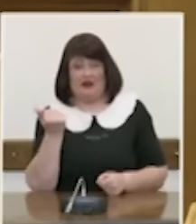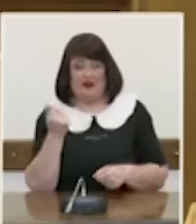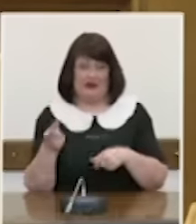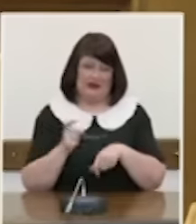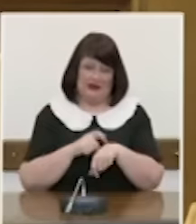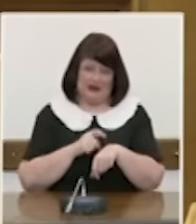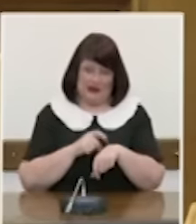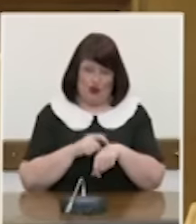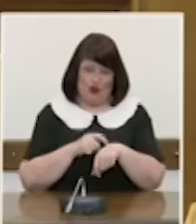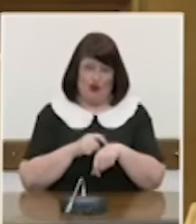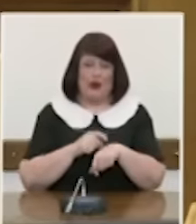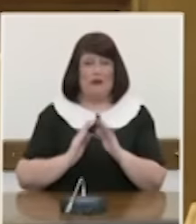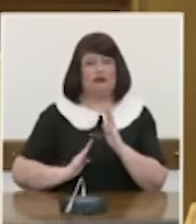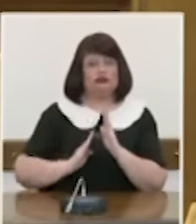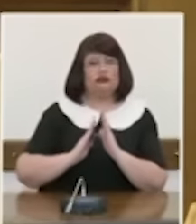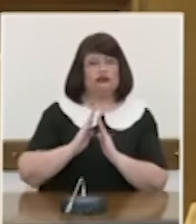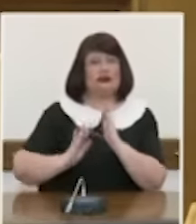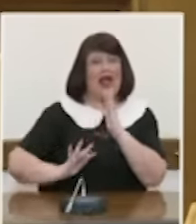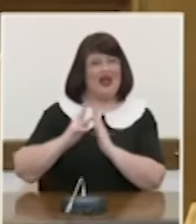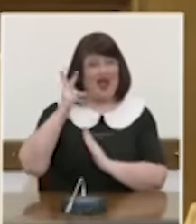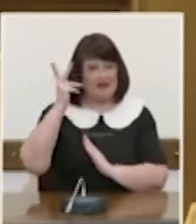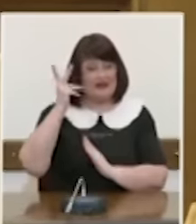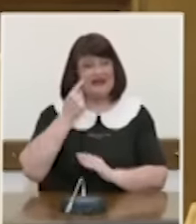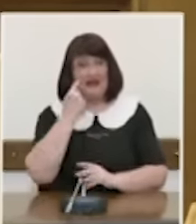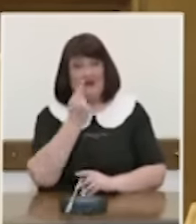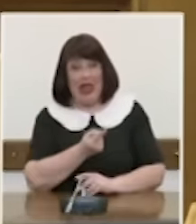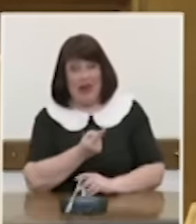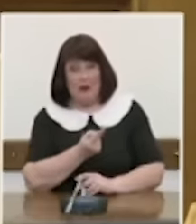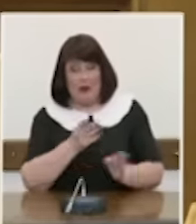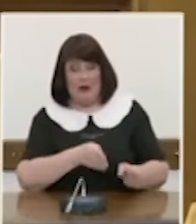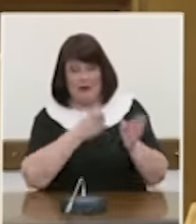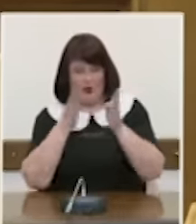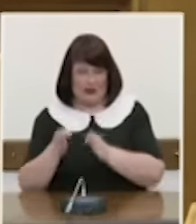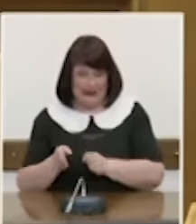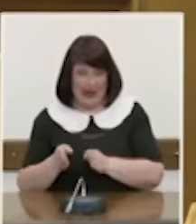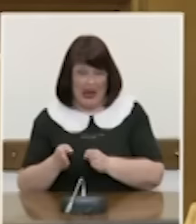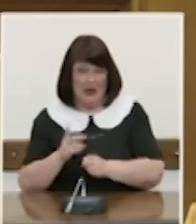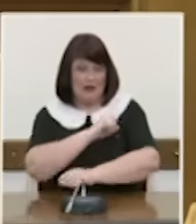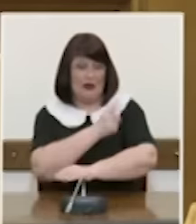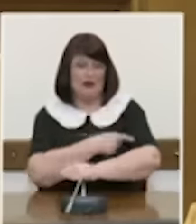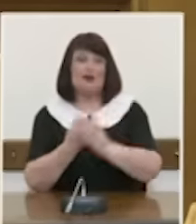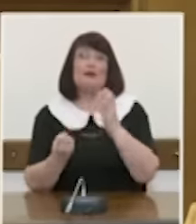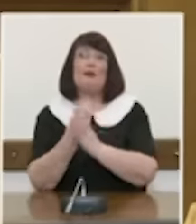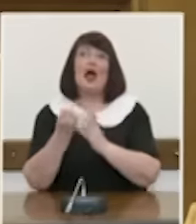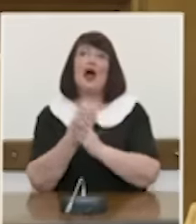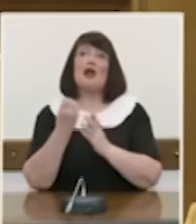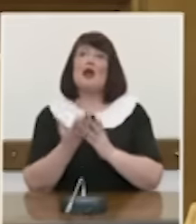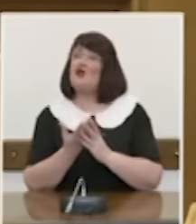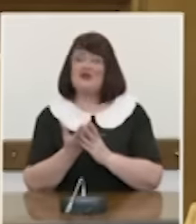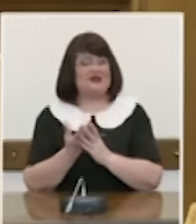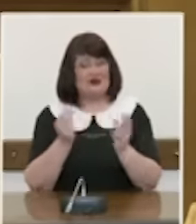ρυθμοί ανάπτυξης ευημερούν, τεράστιες παραγωγικές δυνατότητες της χώρας πηγαίνουν στο βρόντο